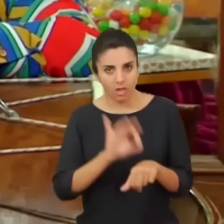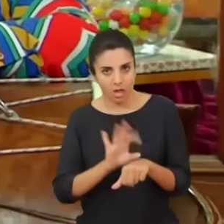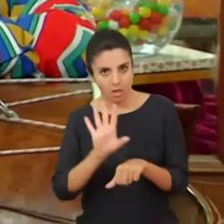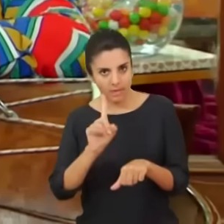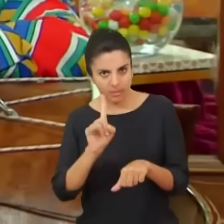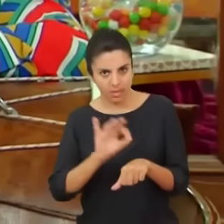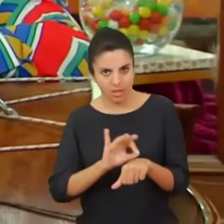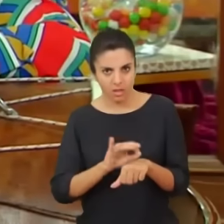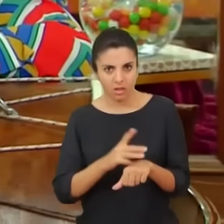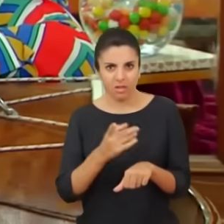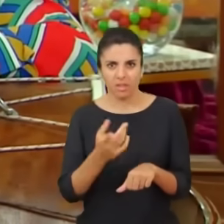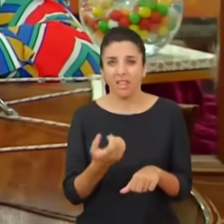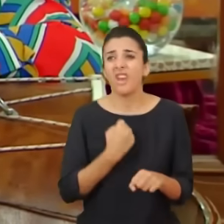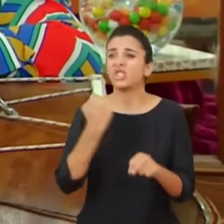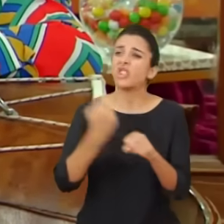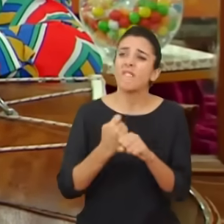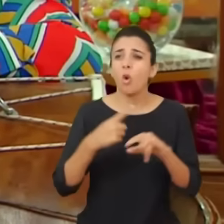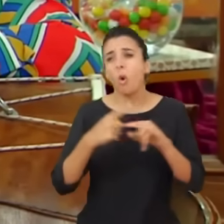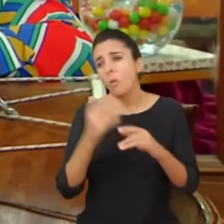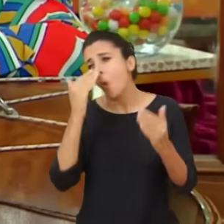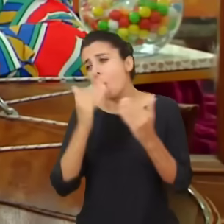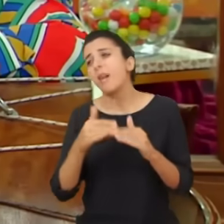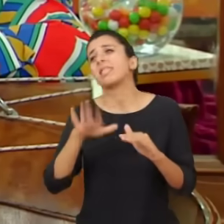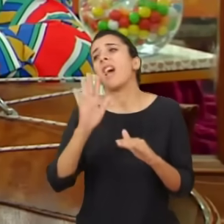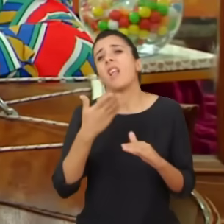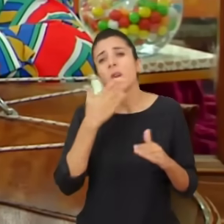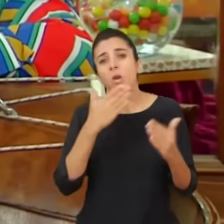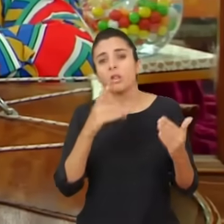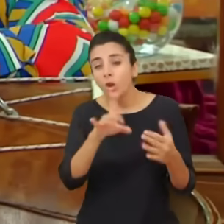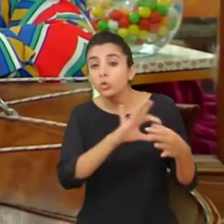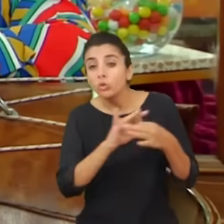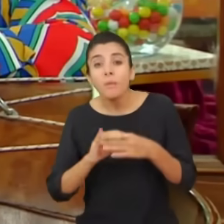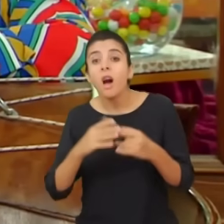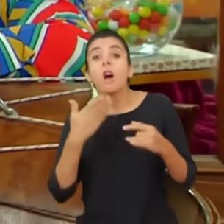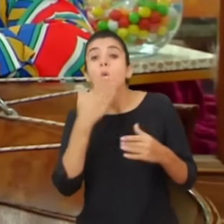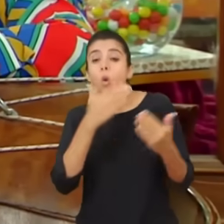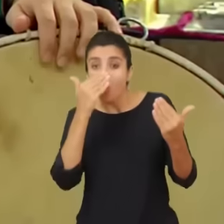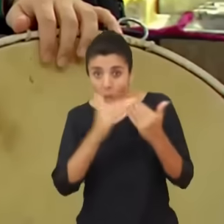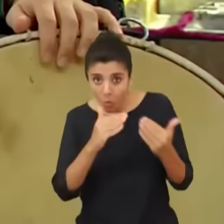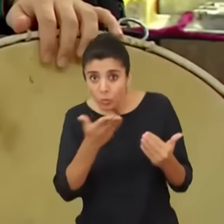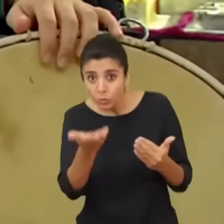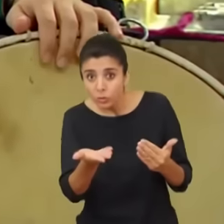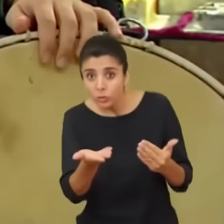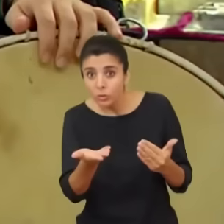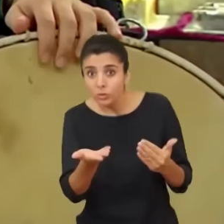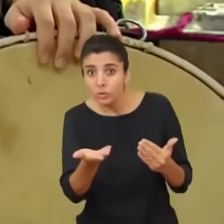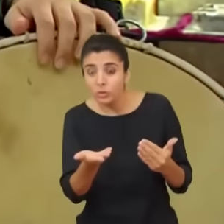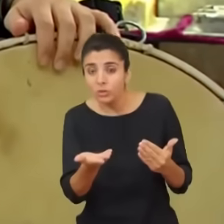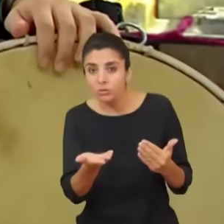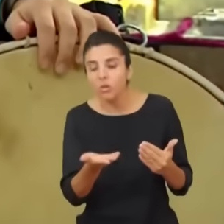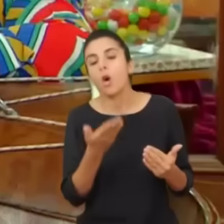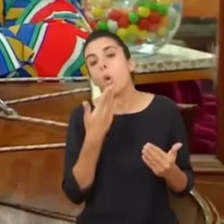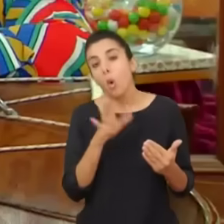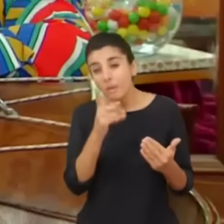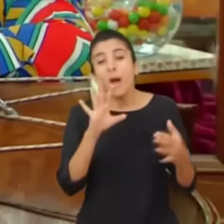Aynen. Bana söyledin yok cevizdir, hurmaydı, Ramazan'la ne alakası var diye. Senin bu yazdığın mani Ramazan'la bir alakası var mı Allah aşkına? Yok.